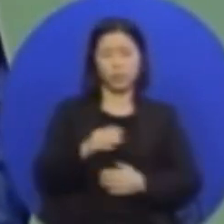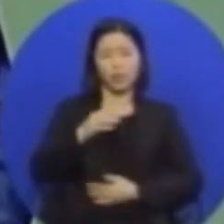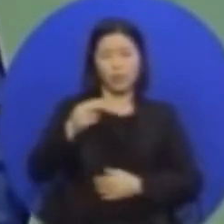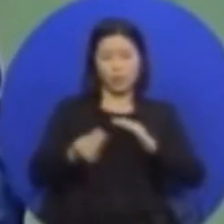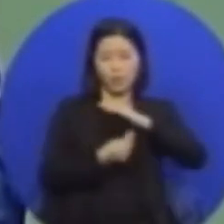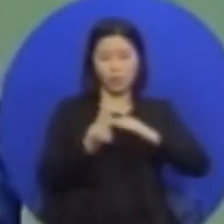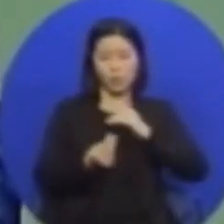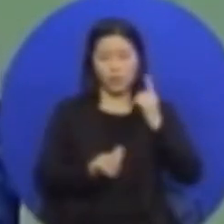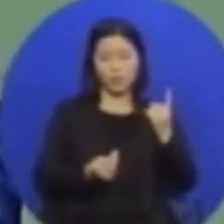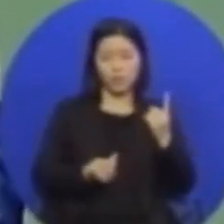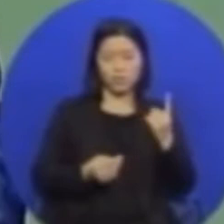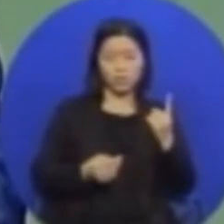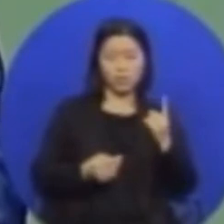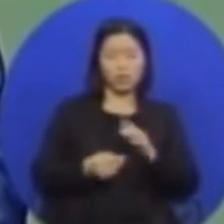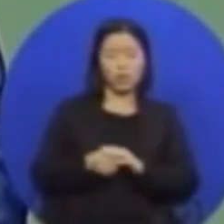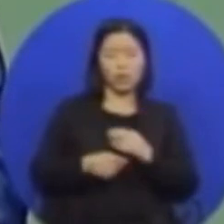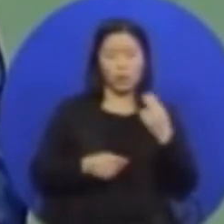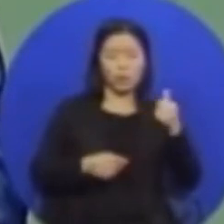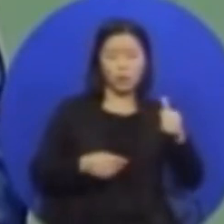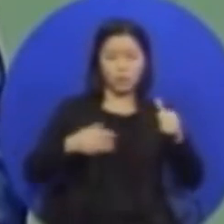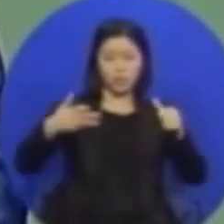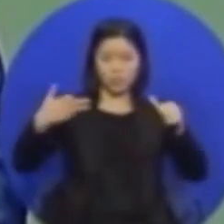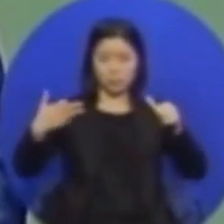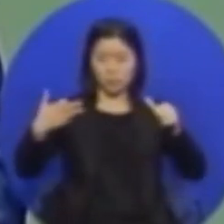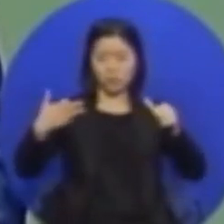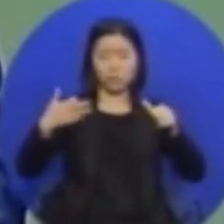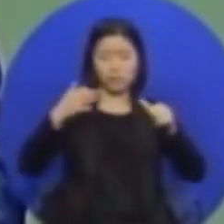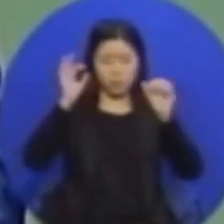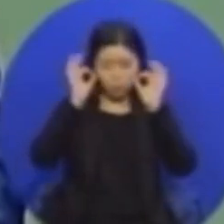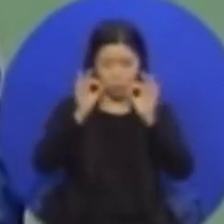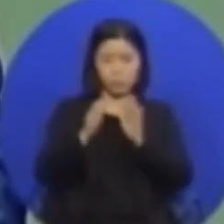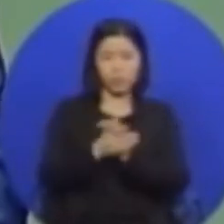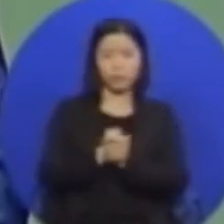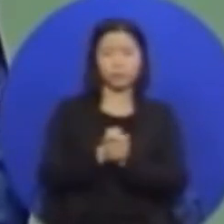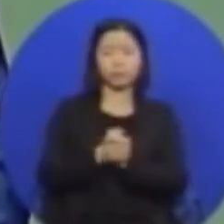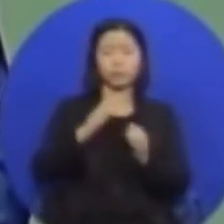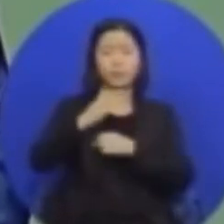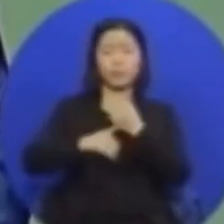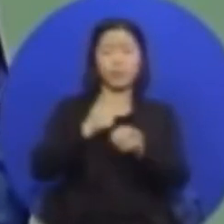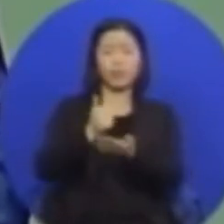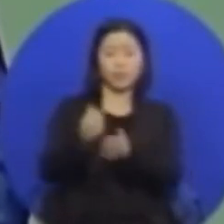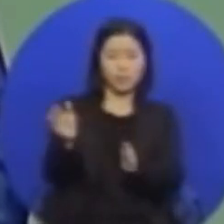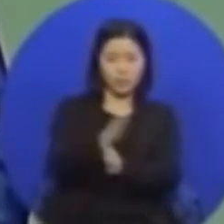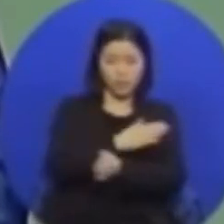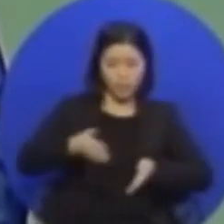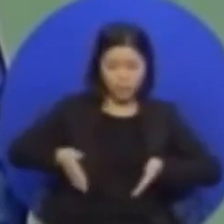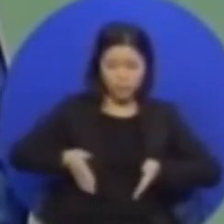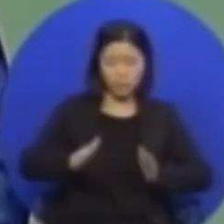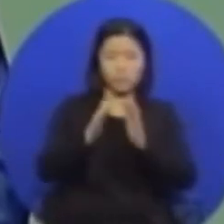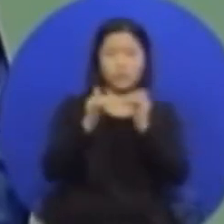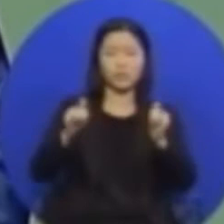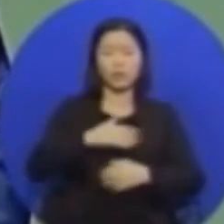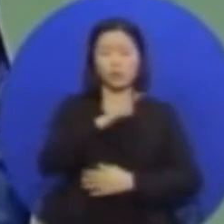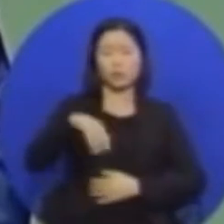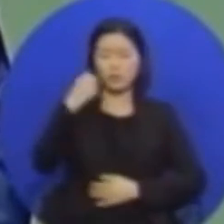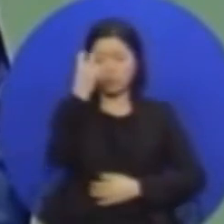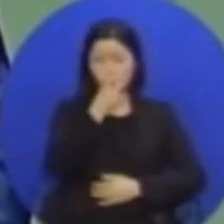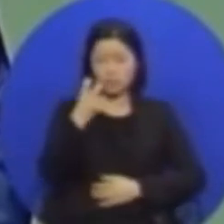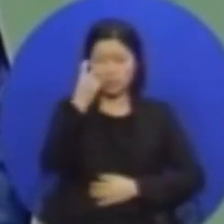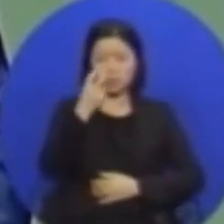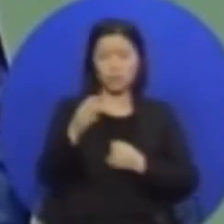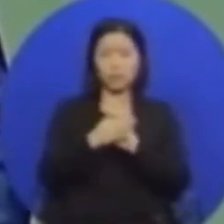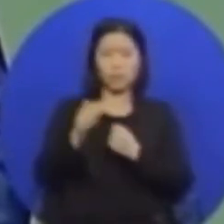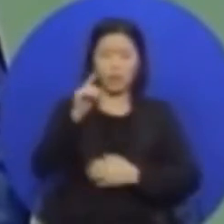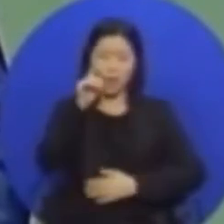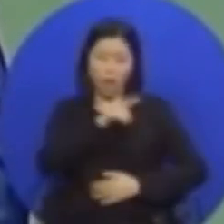요한일서 5장 18절 말씀을 보시기 바랍니다 하나님께로 나신 자가 우리를 지키시며 해 악한